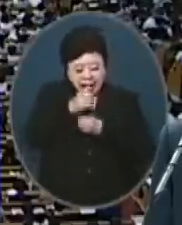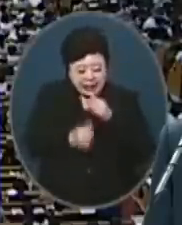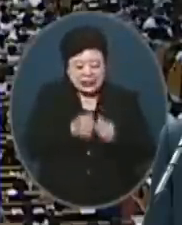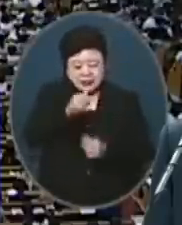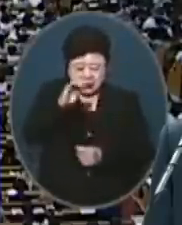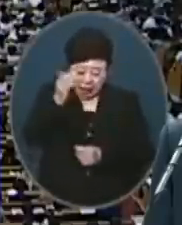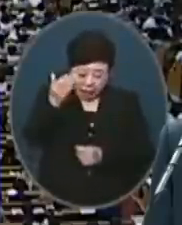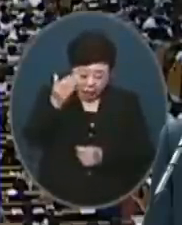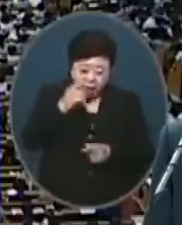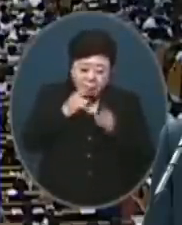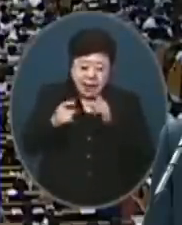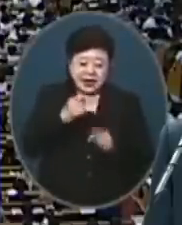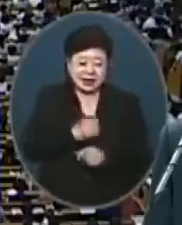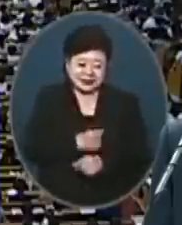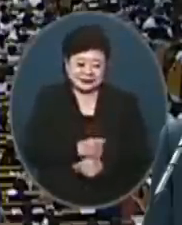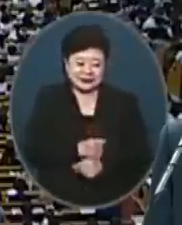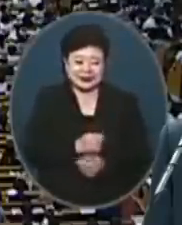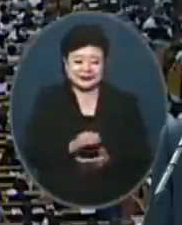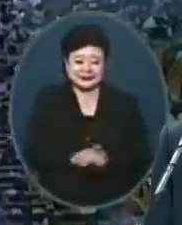하니